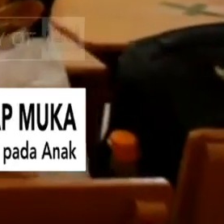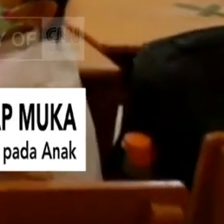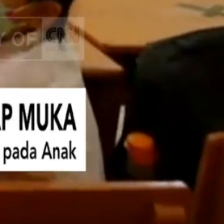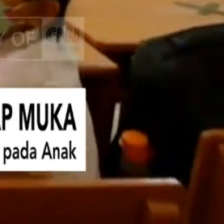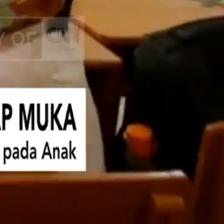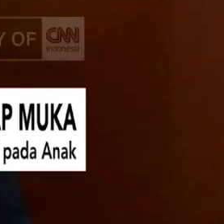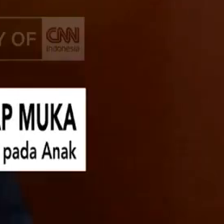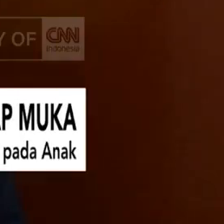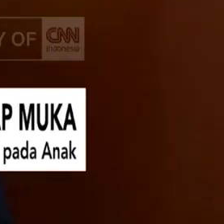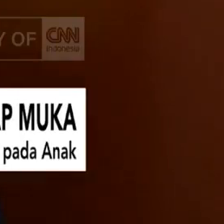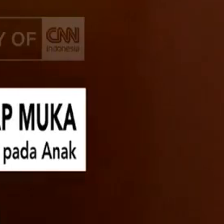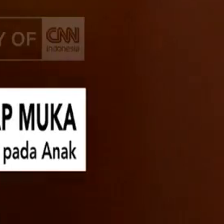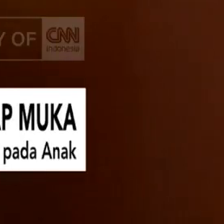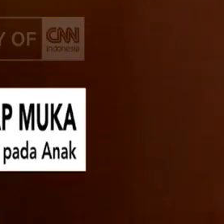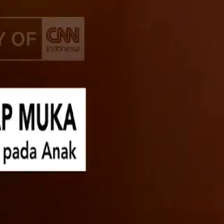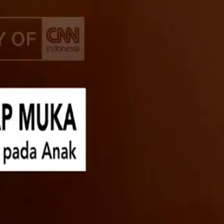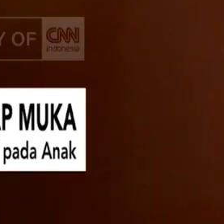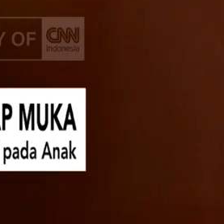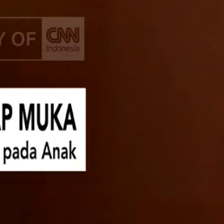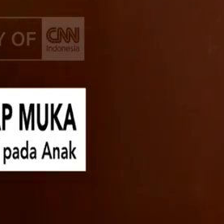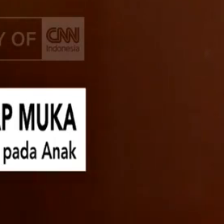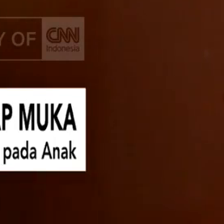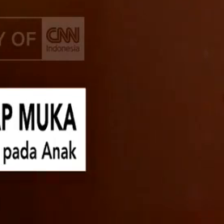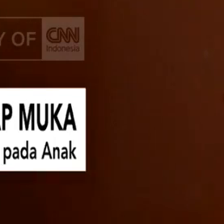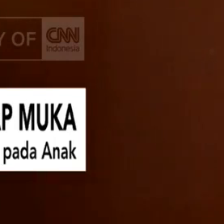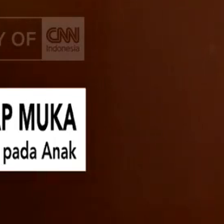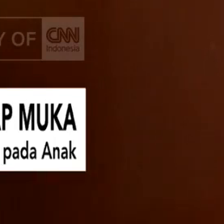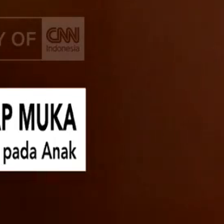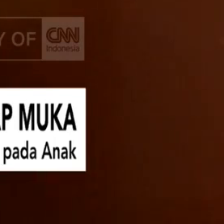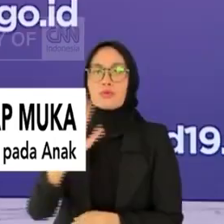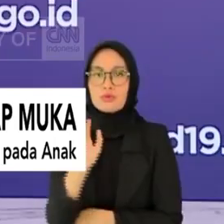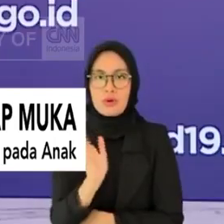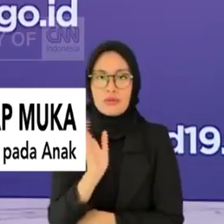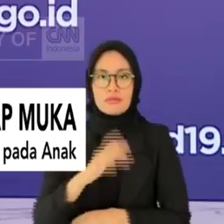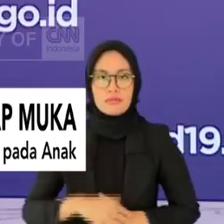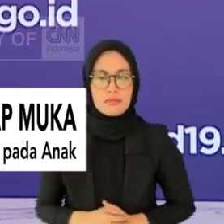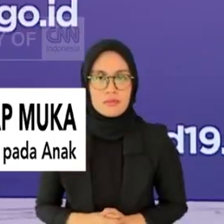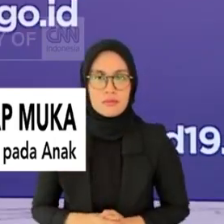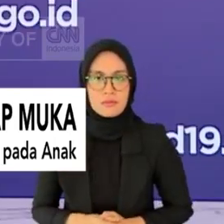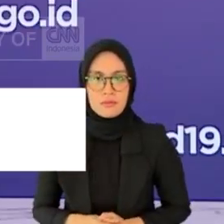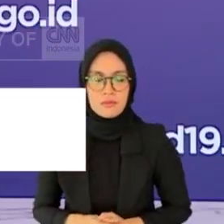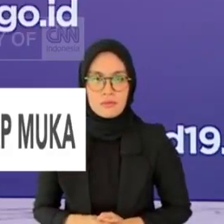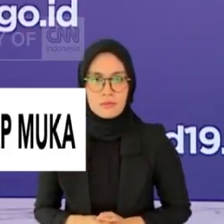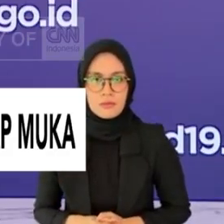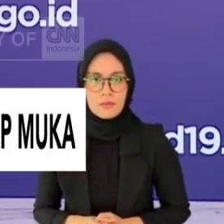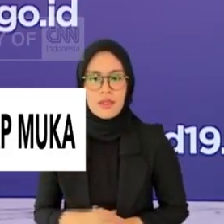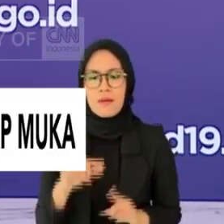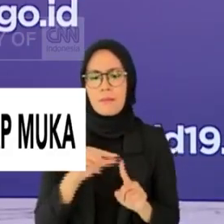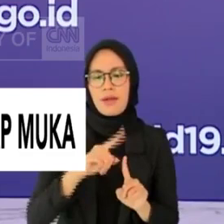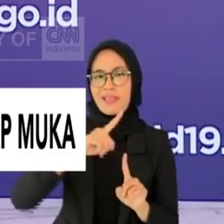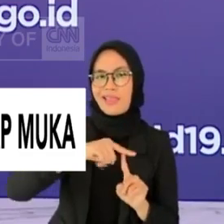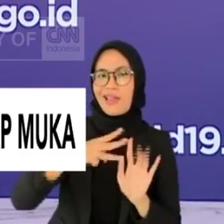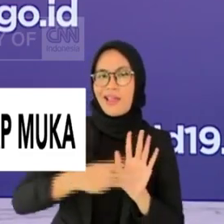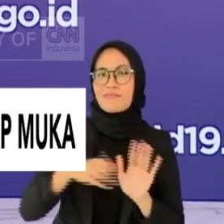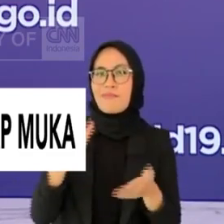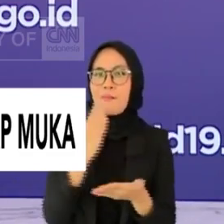loss pada anak usia sekolah seiring dengan pemberlakuan aktivitas belajar jarak jauh. Meski diperkenankan, pemerintah melalui juru bicara